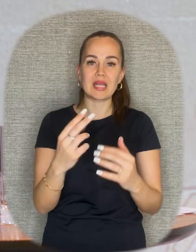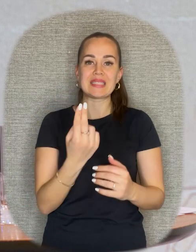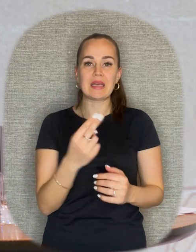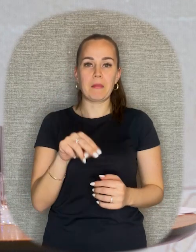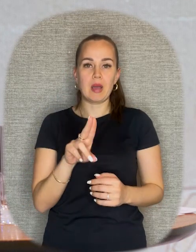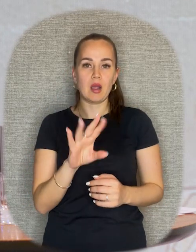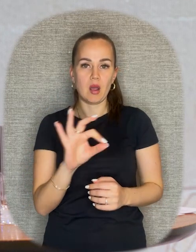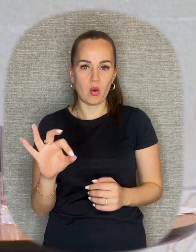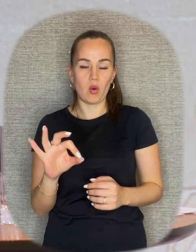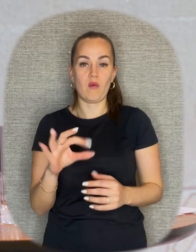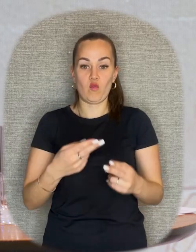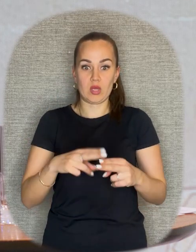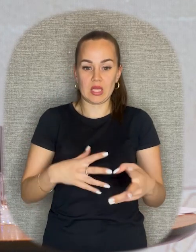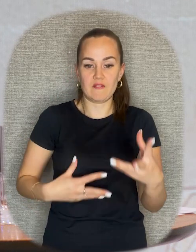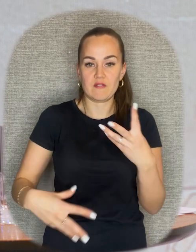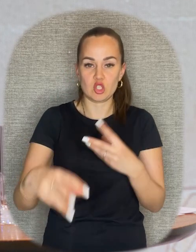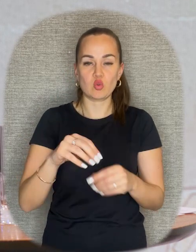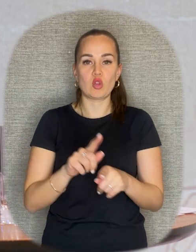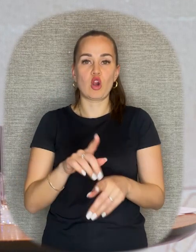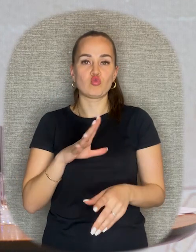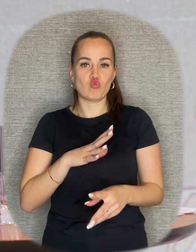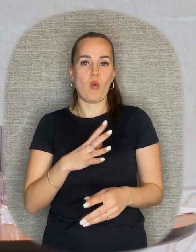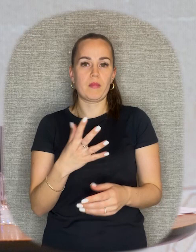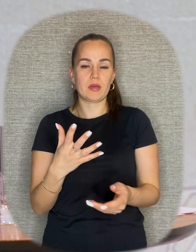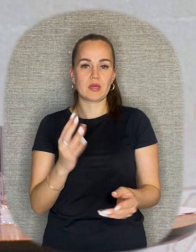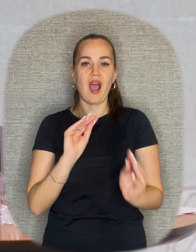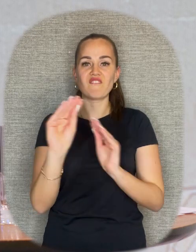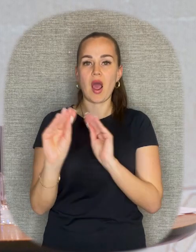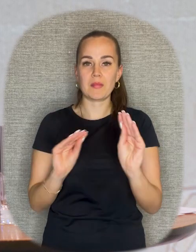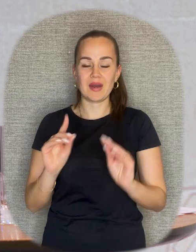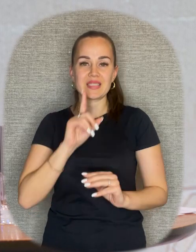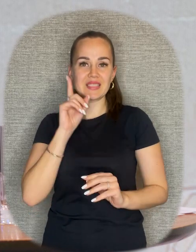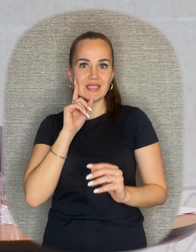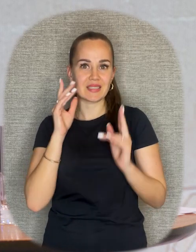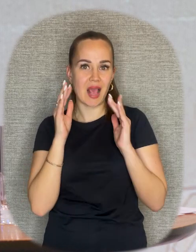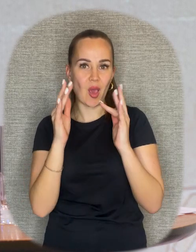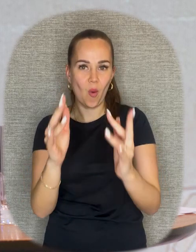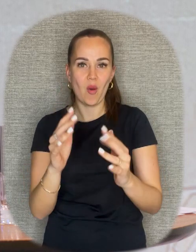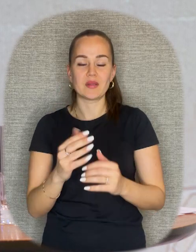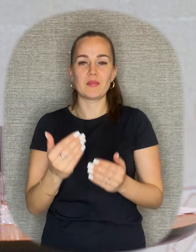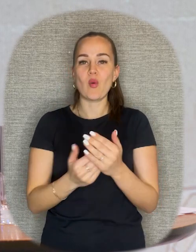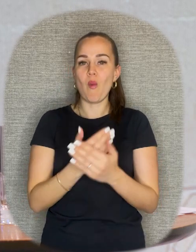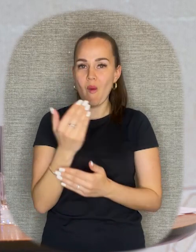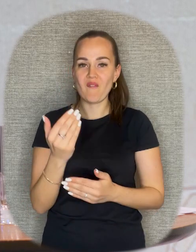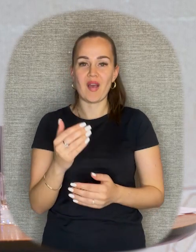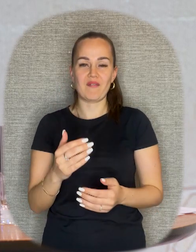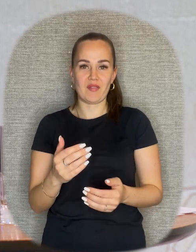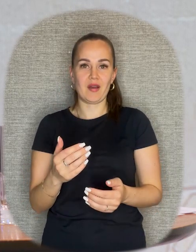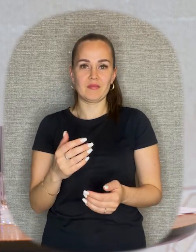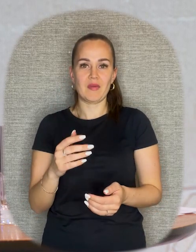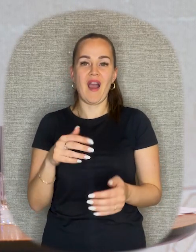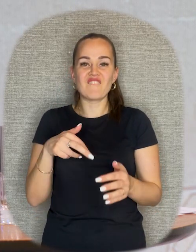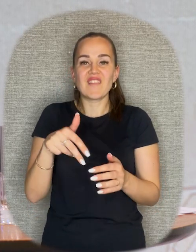и переходя Затем в комплекс садов парков Да ЦПКО и вот это всё должно